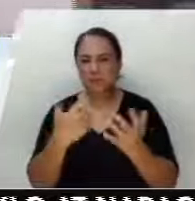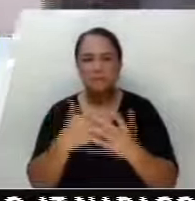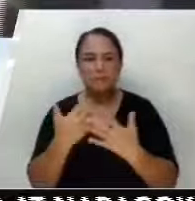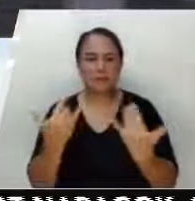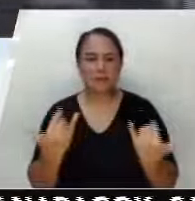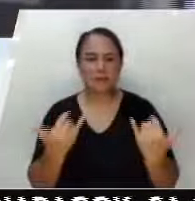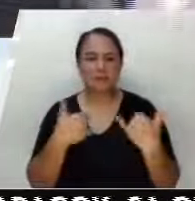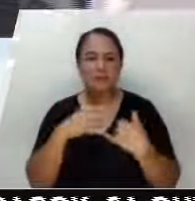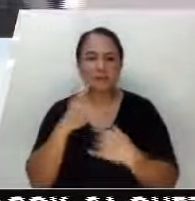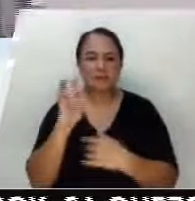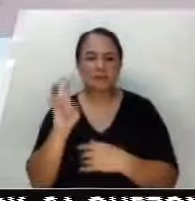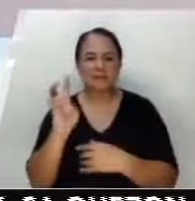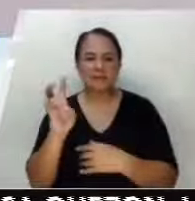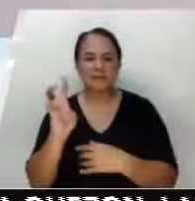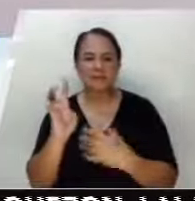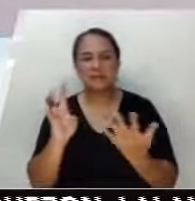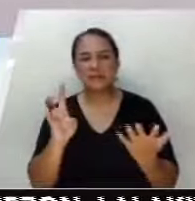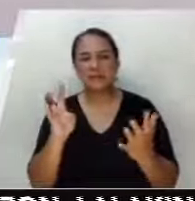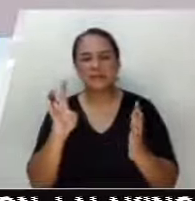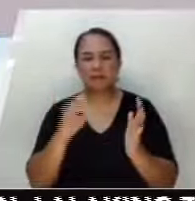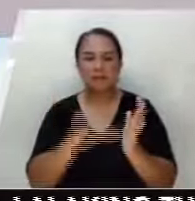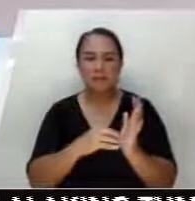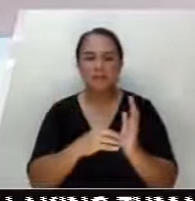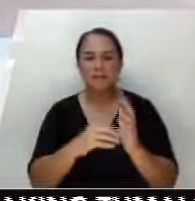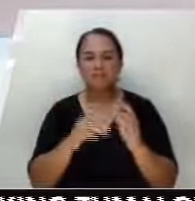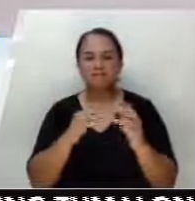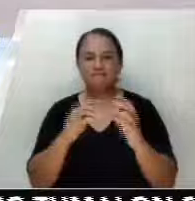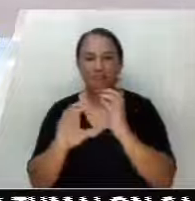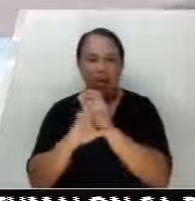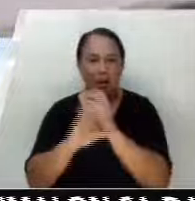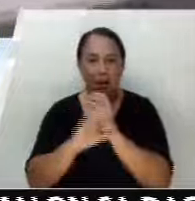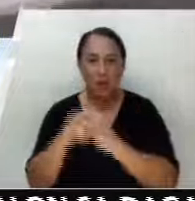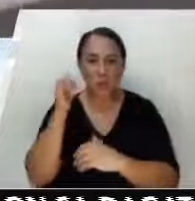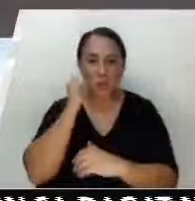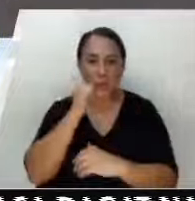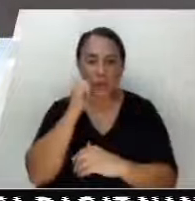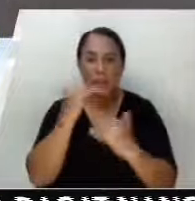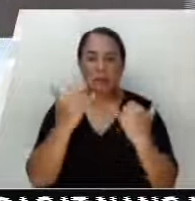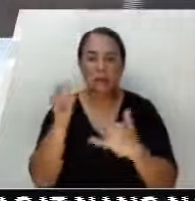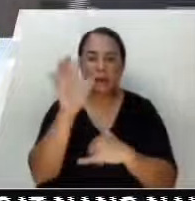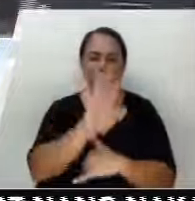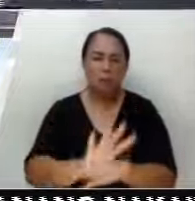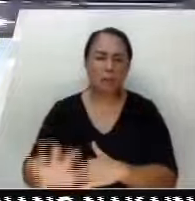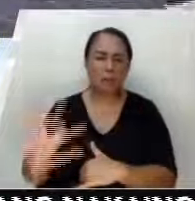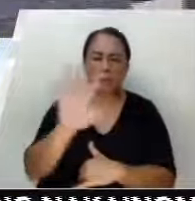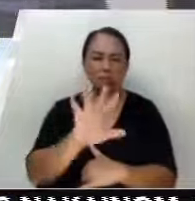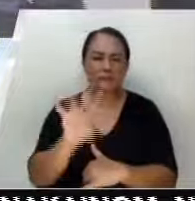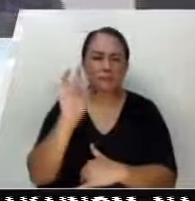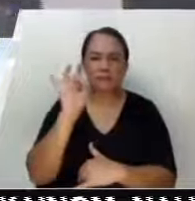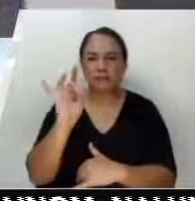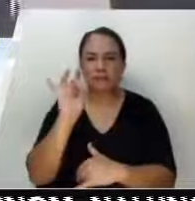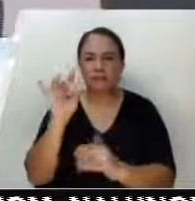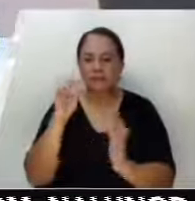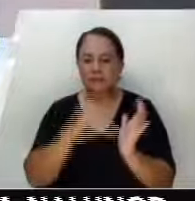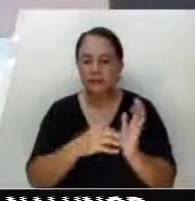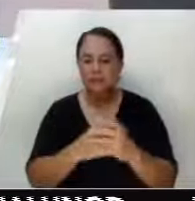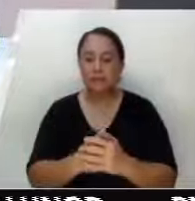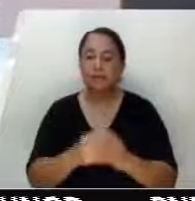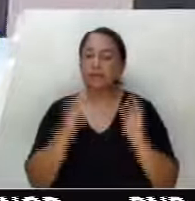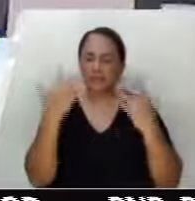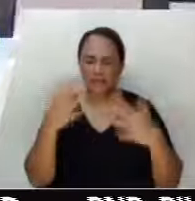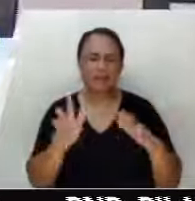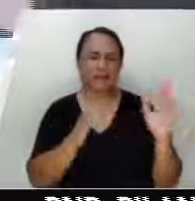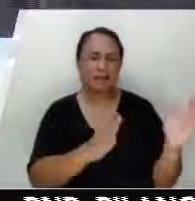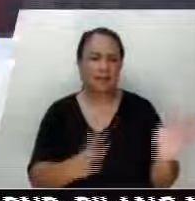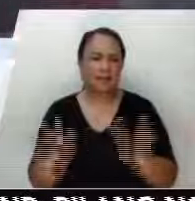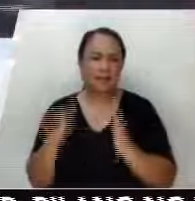70,000 vehicles kada araw, inaasahan papalo yan ngayon ng hanggang 80,000. Pinaghandaan na raw nila ito at magde-deploy